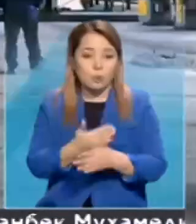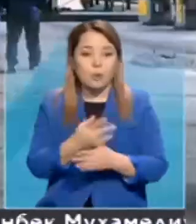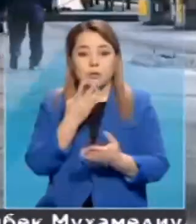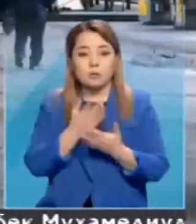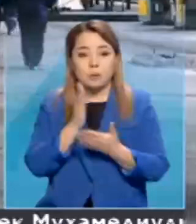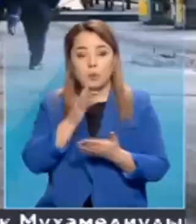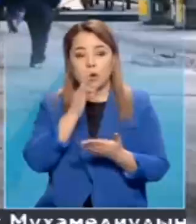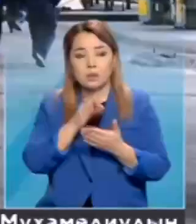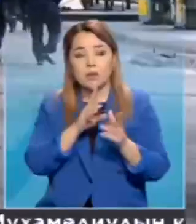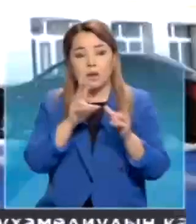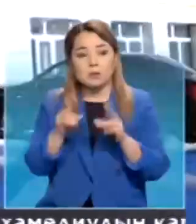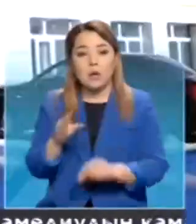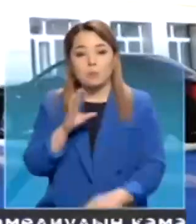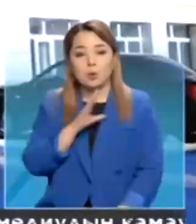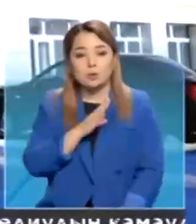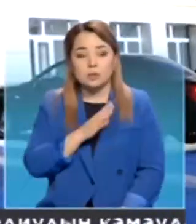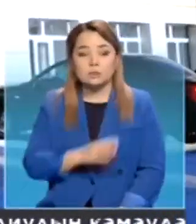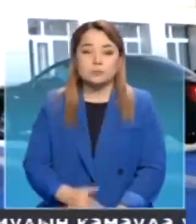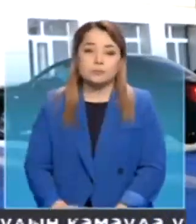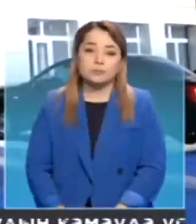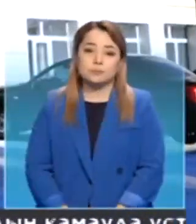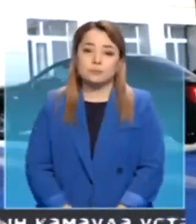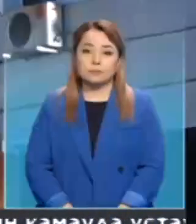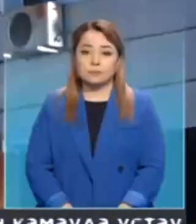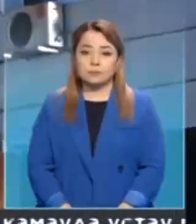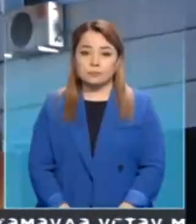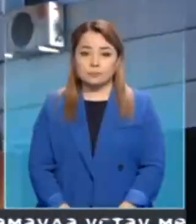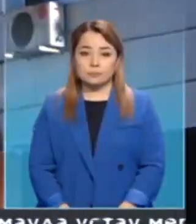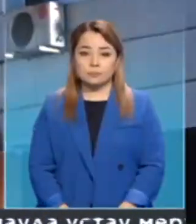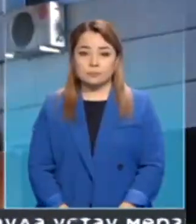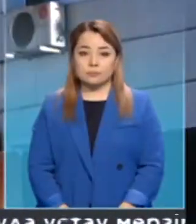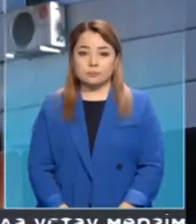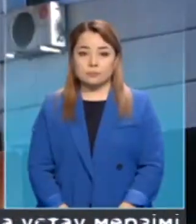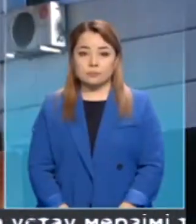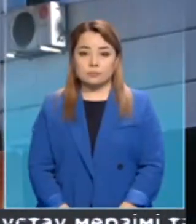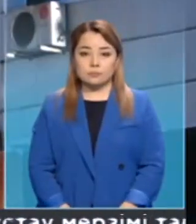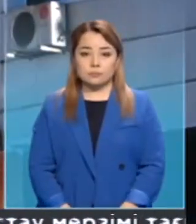көрсетеміз деді. Жақсыбек Кемал, Аманжол Айтмағанбетов, Қазақстан ұлттық телеарнасы, Ақтөбе.